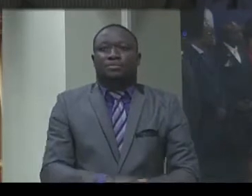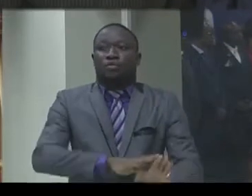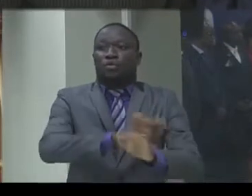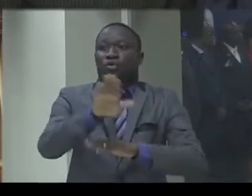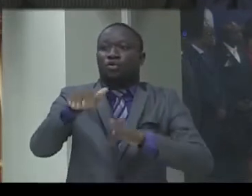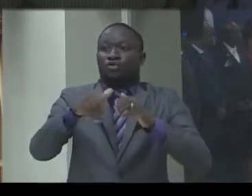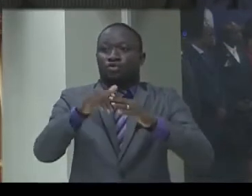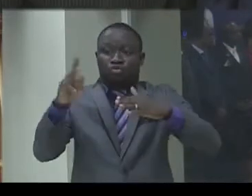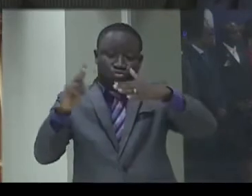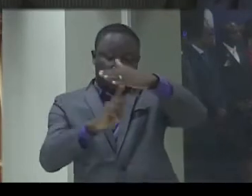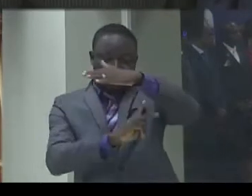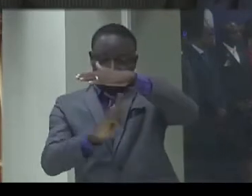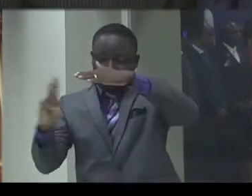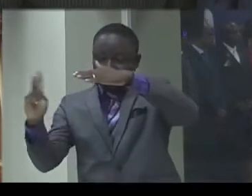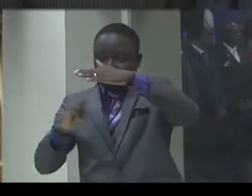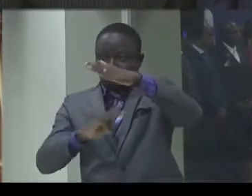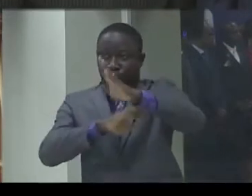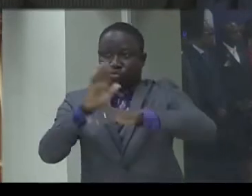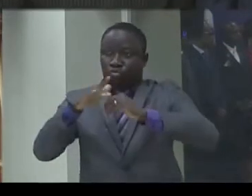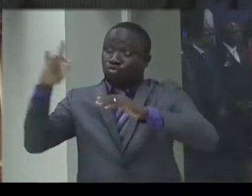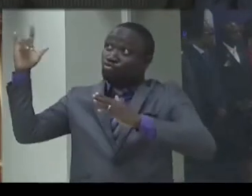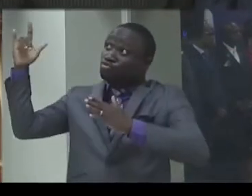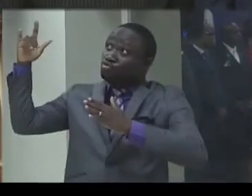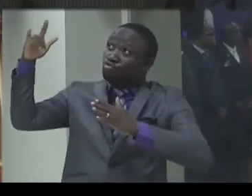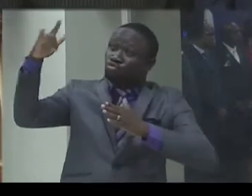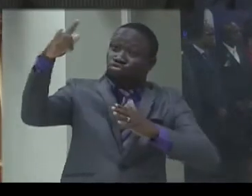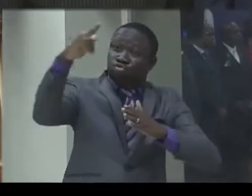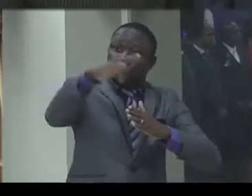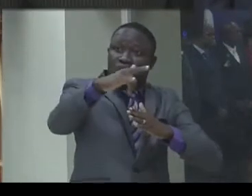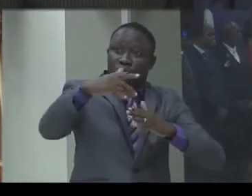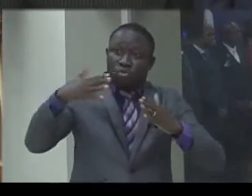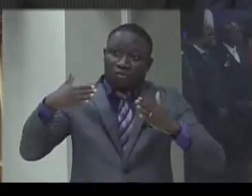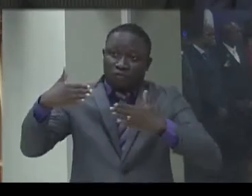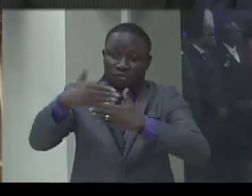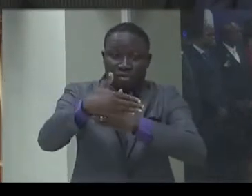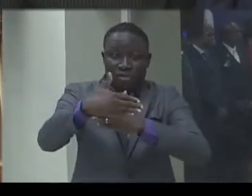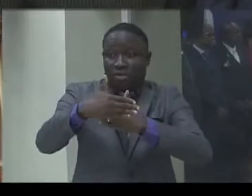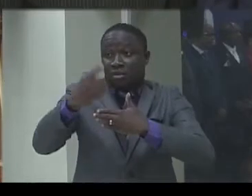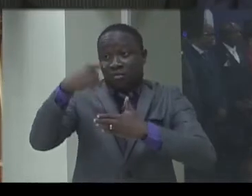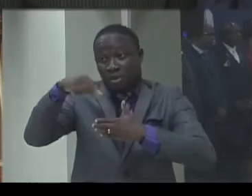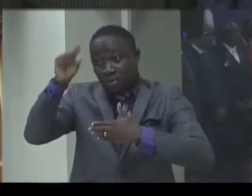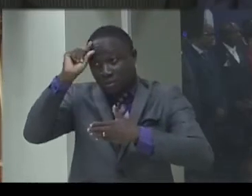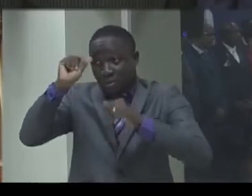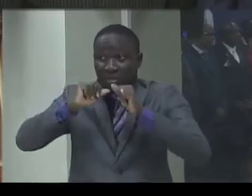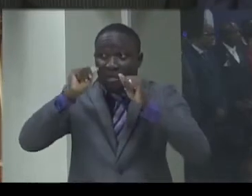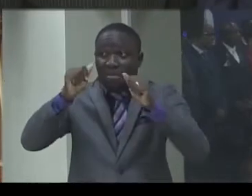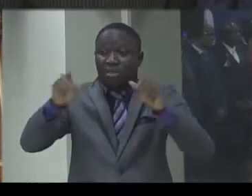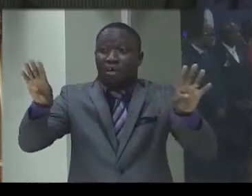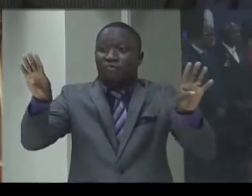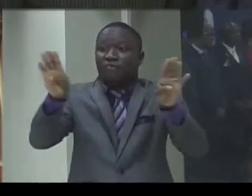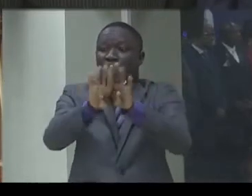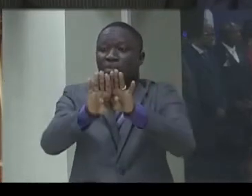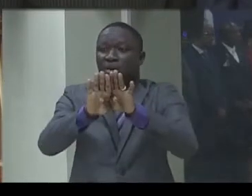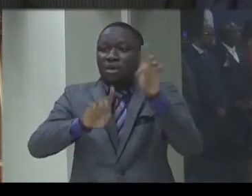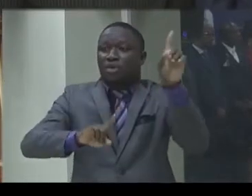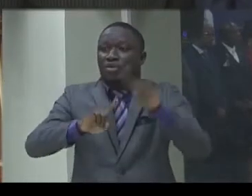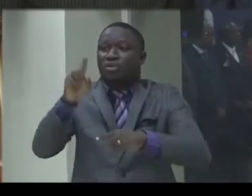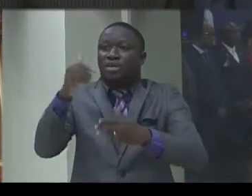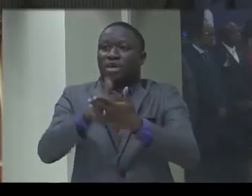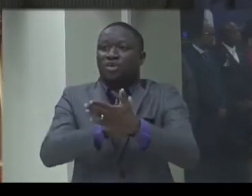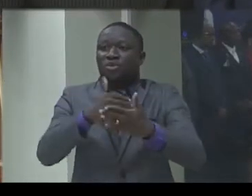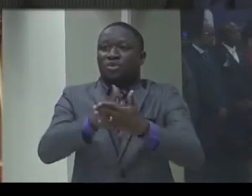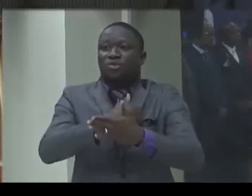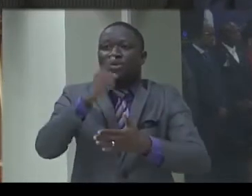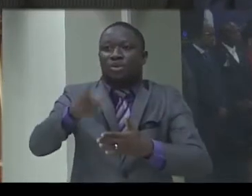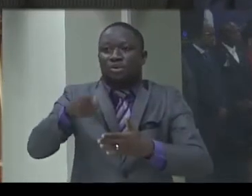po tout ayo po fontier jan gouvenman te anonsel ap femen jiska nou velod